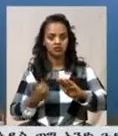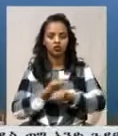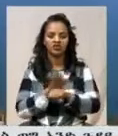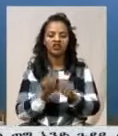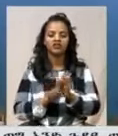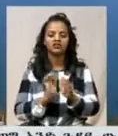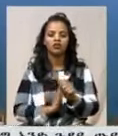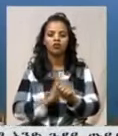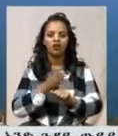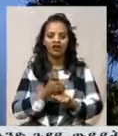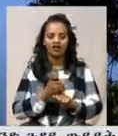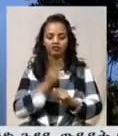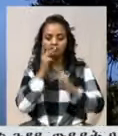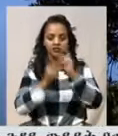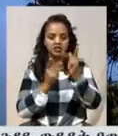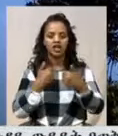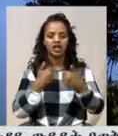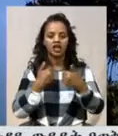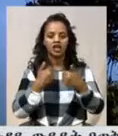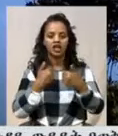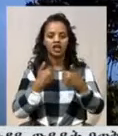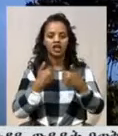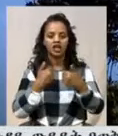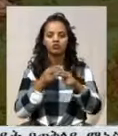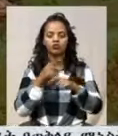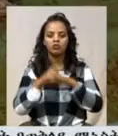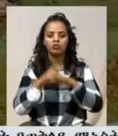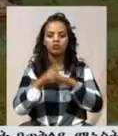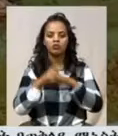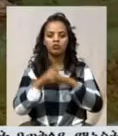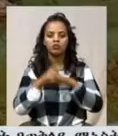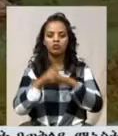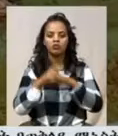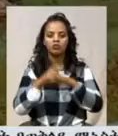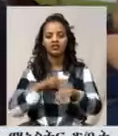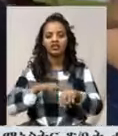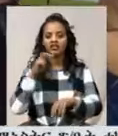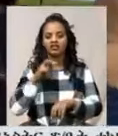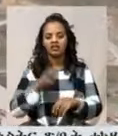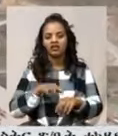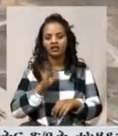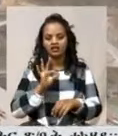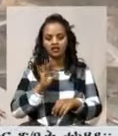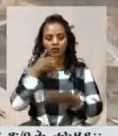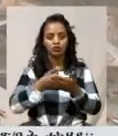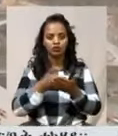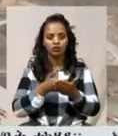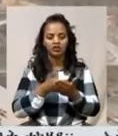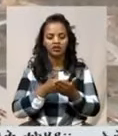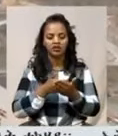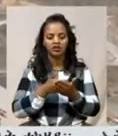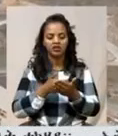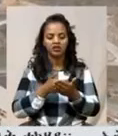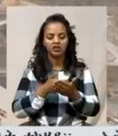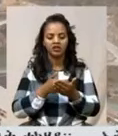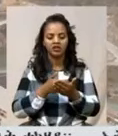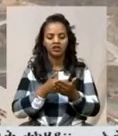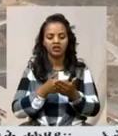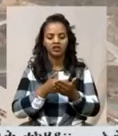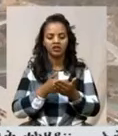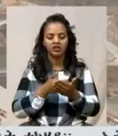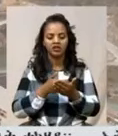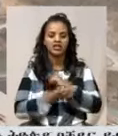ቫይረስ በኋላ መጎብኘት ያለባት ሀገር በሚል ስሟ በዓለም አቀፍ ተቋማት እየተጠቀሰም ይገኛል። በኢኮኖሚ መስክ የሚጠቀሰው ሌላኛው ጉዳይ